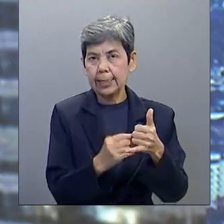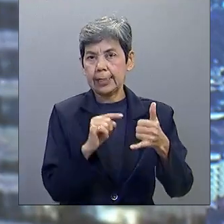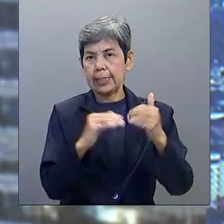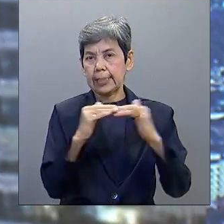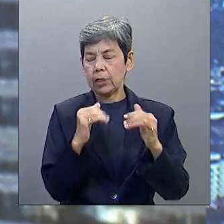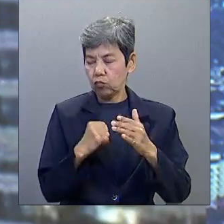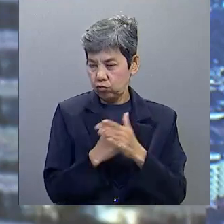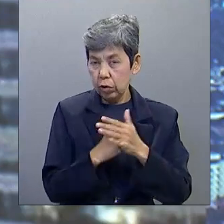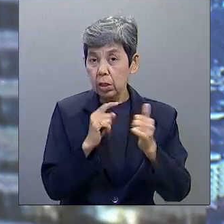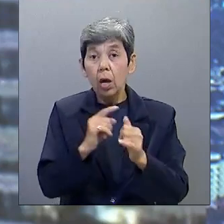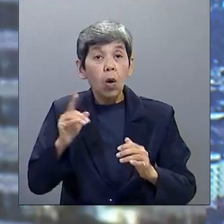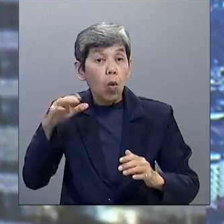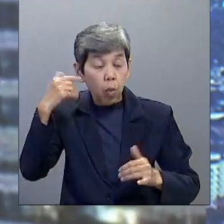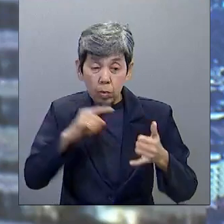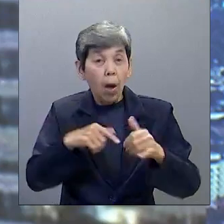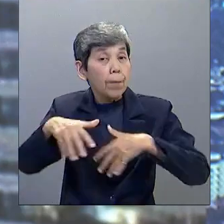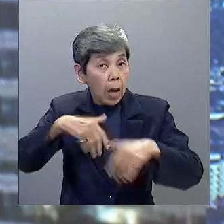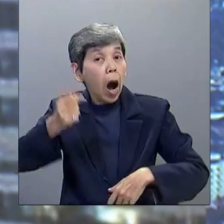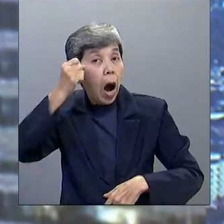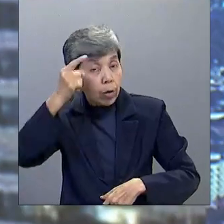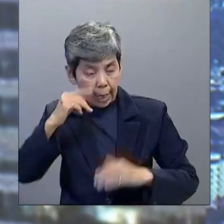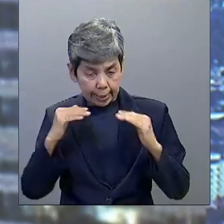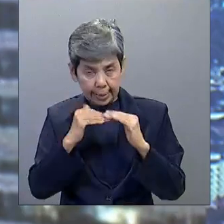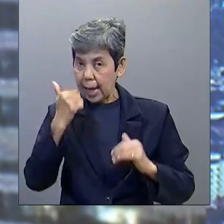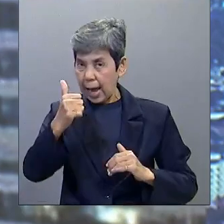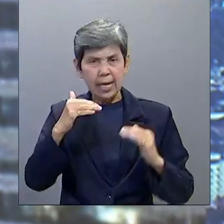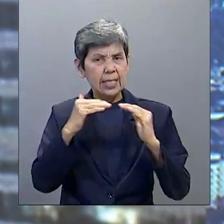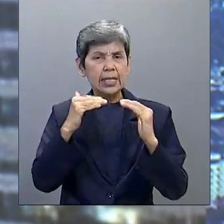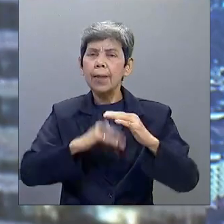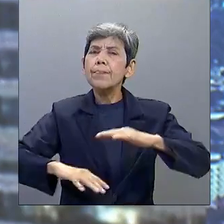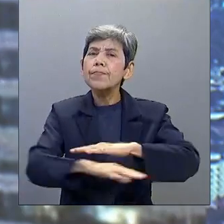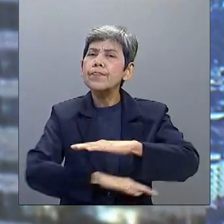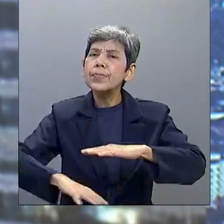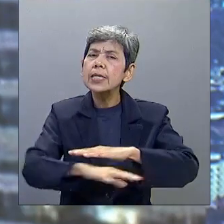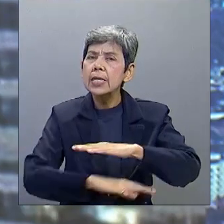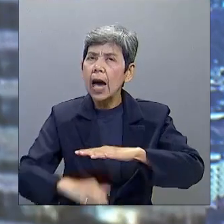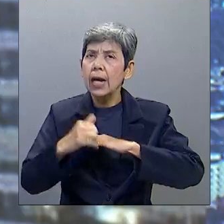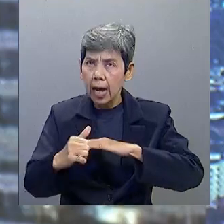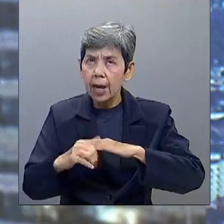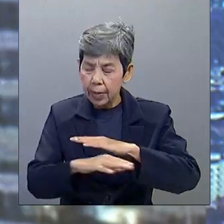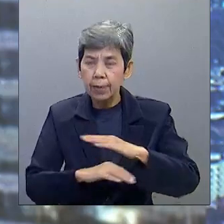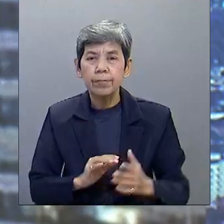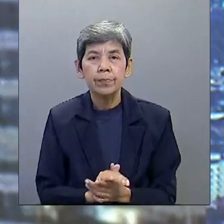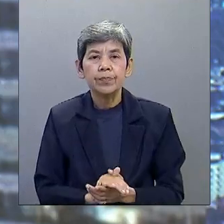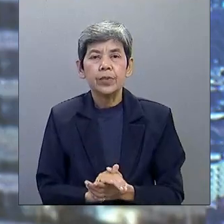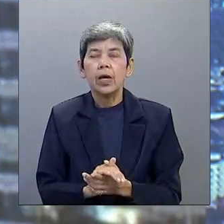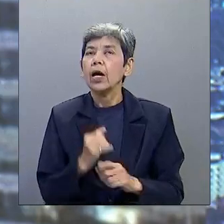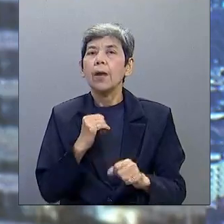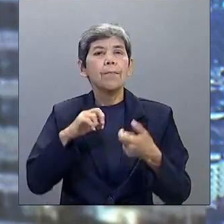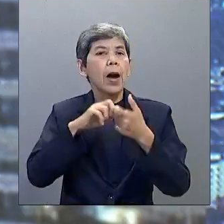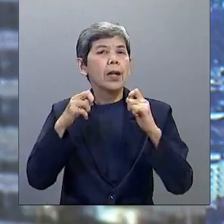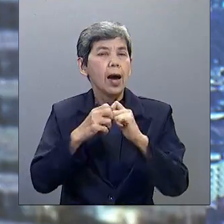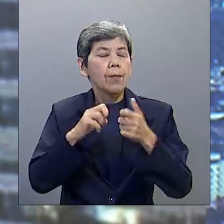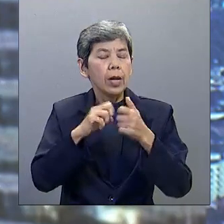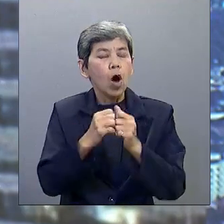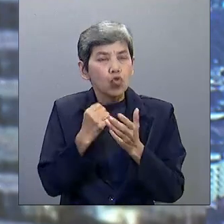ๆเพื่อแบบว่าสุดท้ายแล้วถ้าประชาชนเข้าถึงสิทธิทุกอย่างได้หรือสิทธิขั้นพื้นฐานดูแลประชาชนเบื้องต้นได้เนี่ยมันก็จะลดปัญหาต่